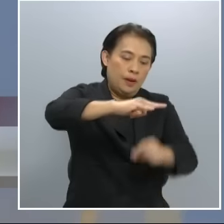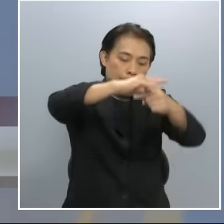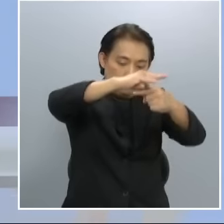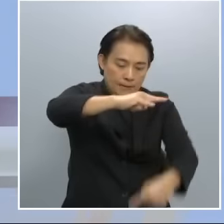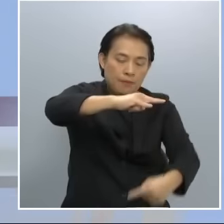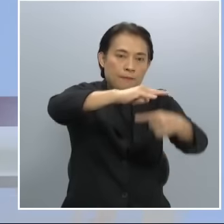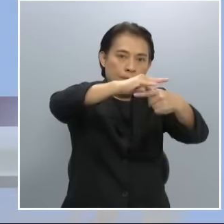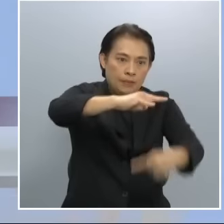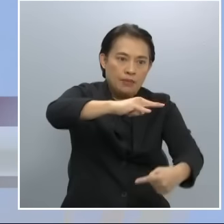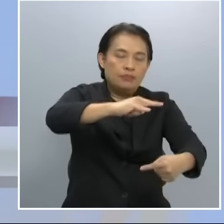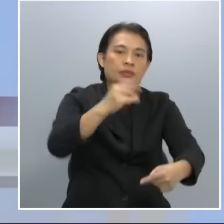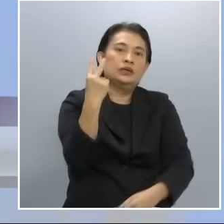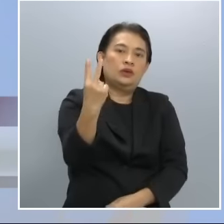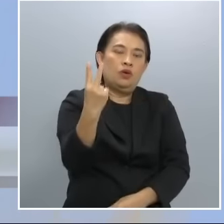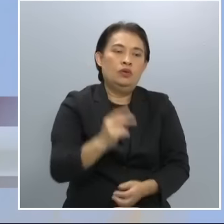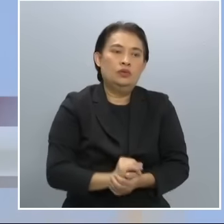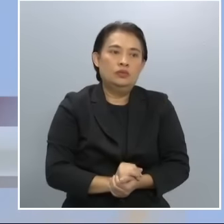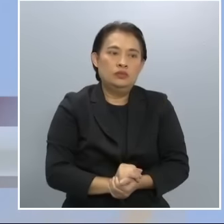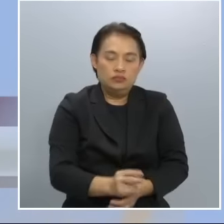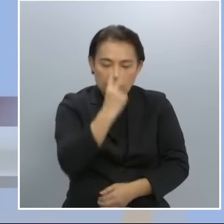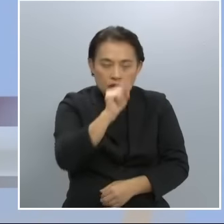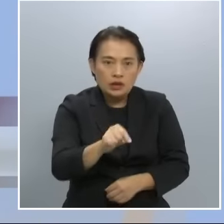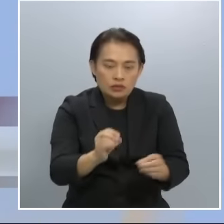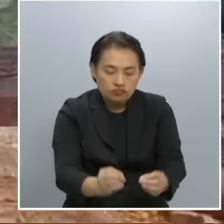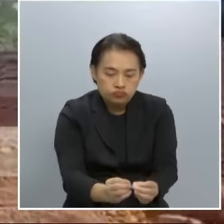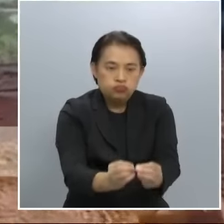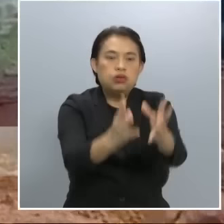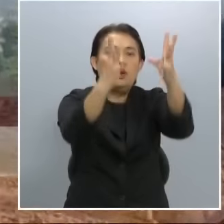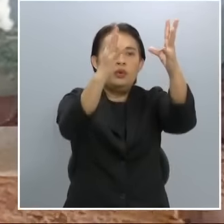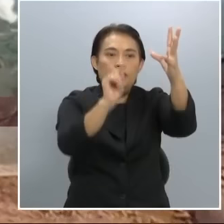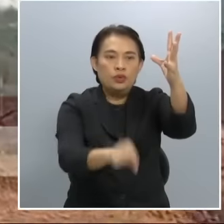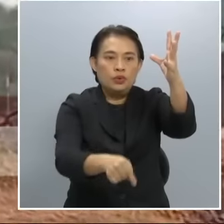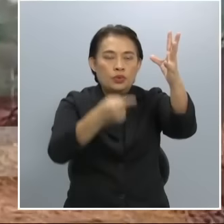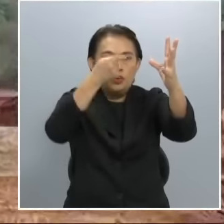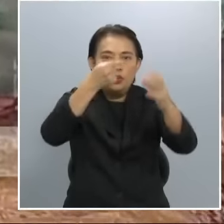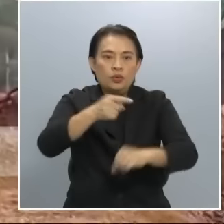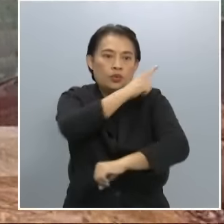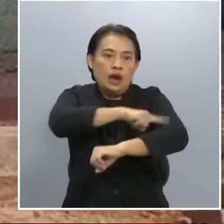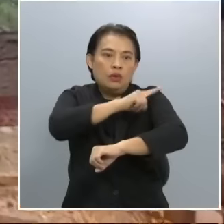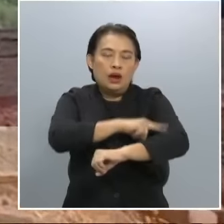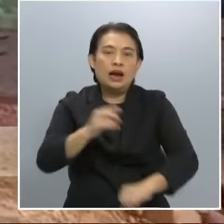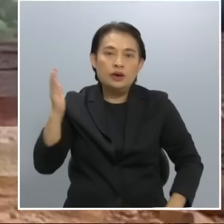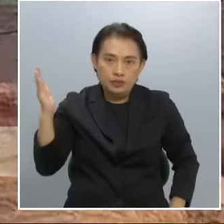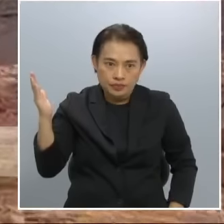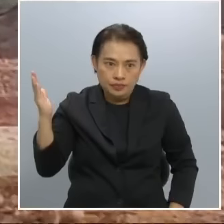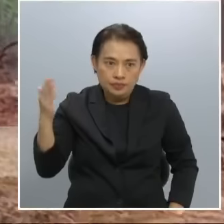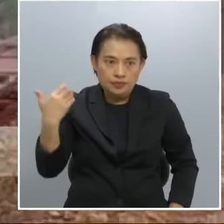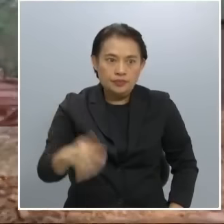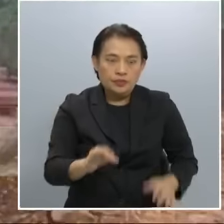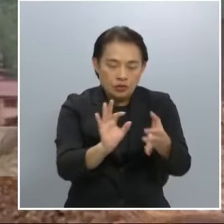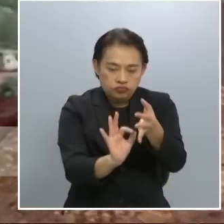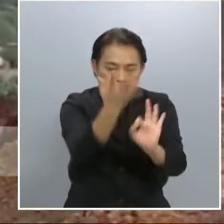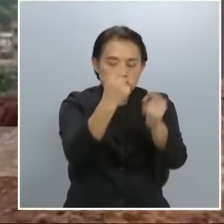กัดเดิมอีก2ลูกก็จะเห็นเป็นกลุ่มควันไฟสีขาวลูกใหญ่ลอยขึ้นสู่ท้องฟ้านะคะตามด้วยไฟสีดำจากเพลิง